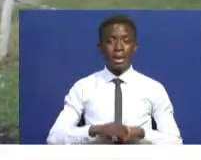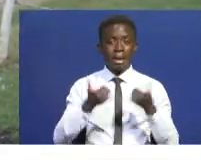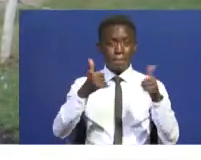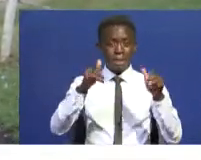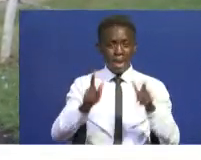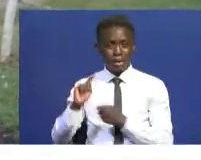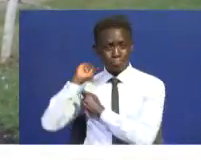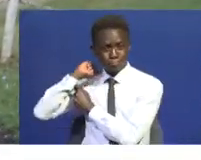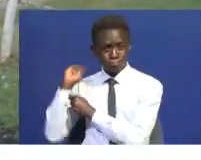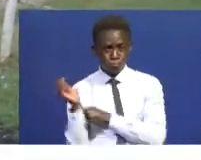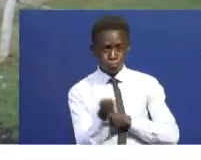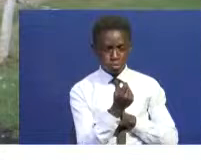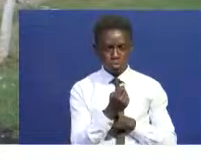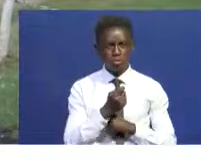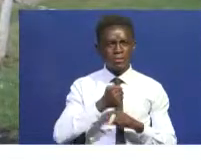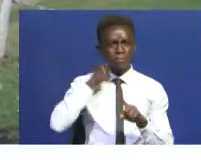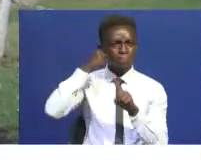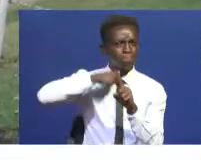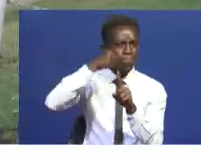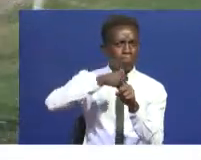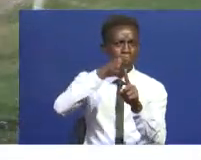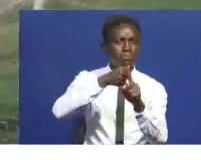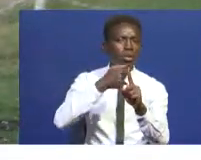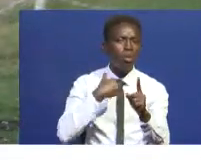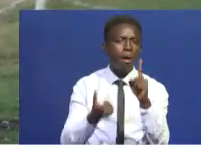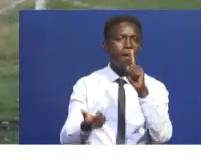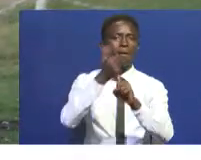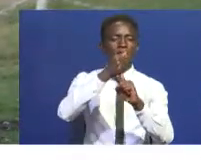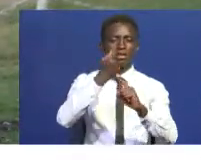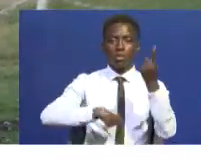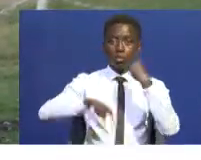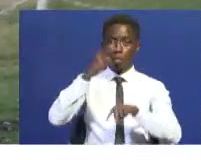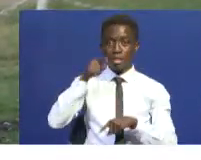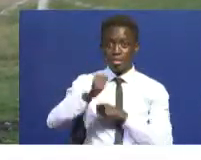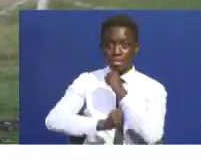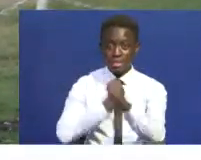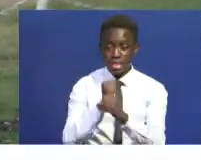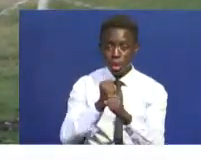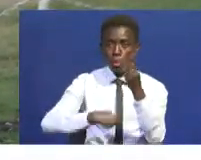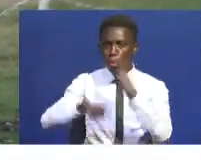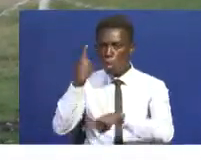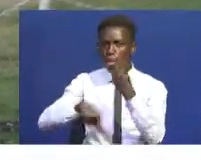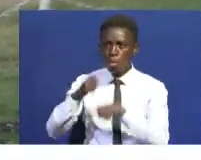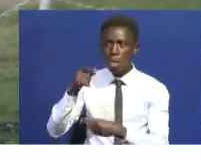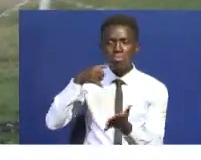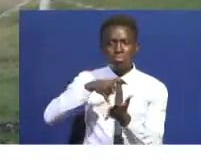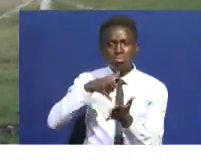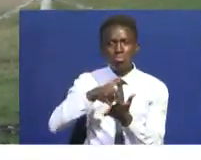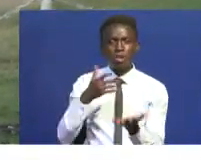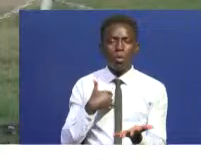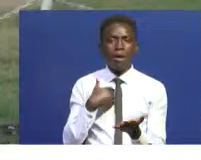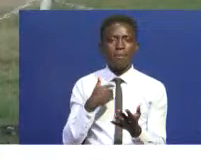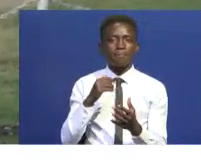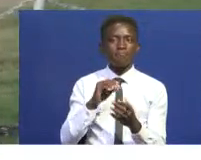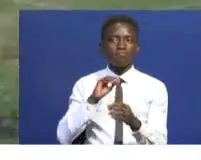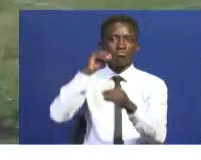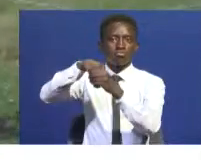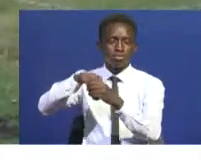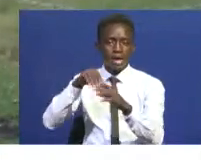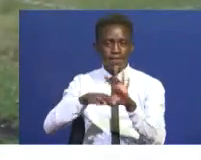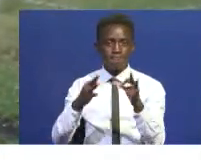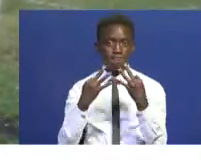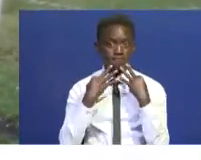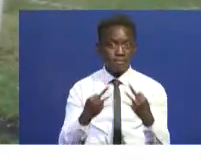Wachezaji hao watangangania taji ubingwa wa mwaka huu kwa mashindano hayo na pia tiketi ya kushiriki katika finali kuu